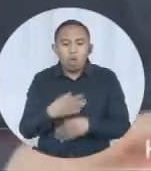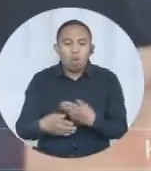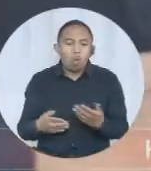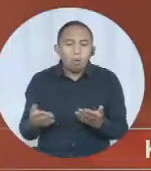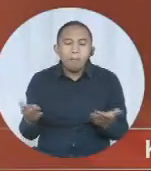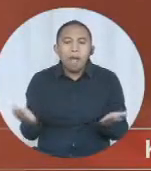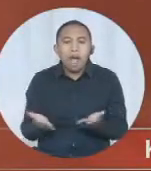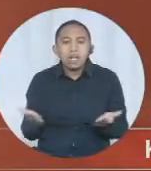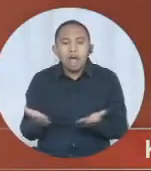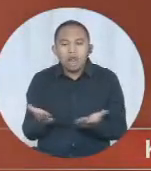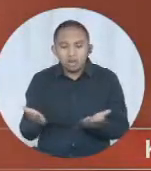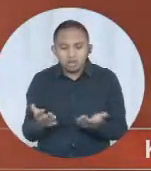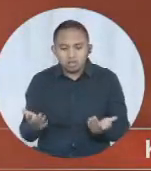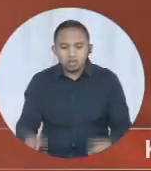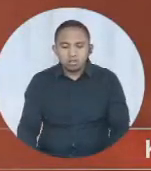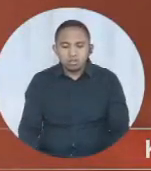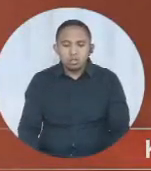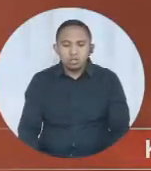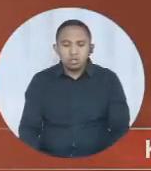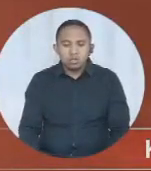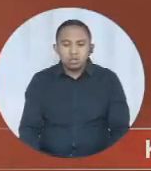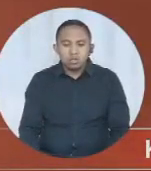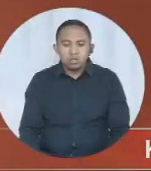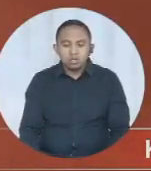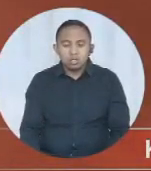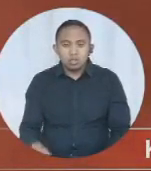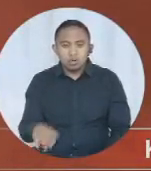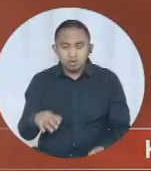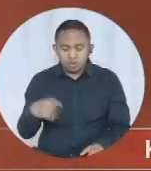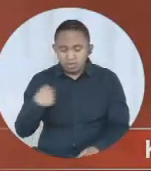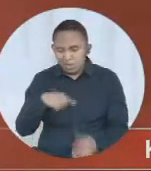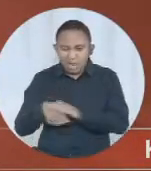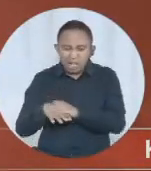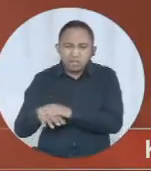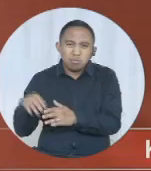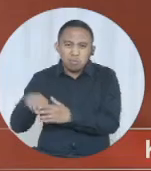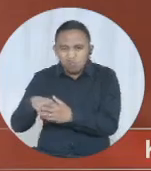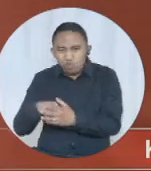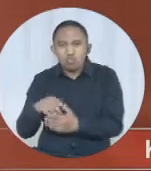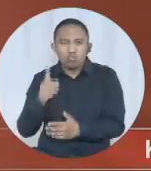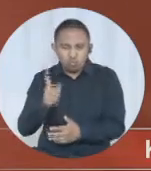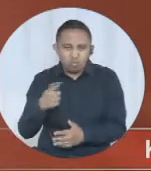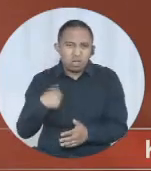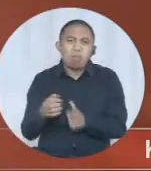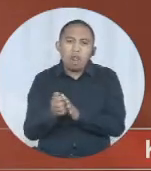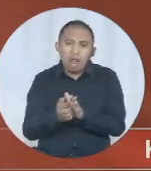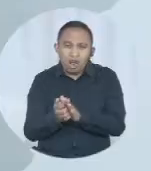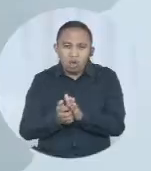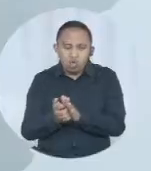lalana misokatra io krizy ao Ukraina io ho an'ny firenena mpamokatra toa an'i Madagasikara.